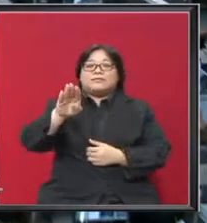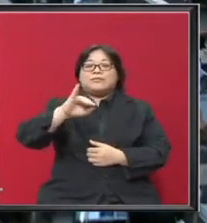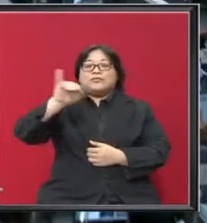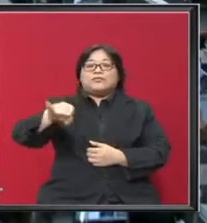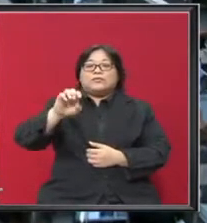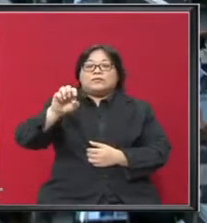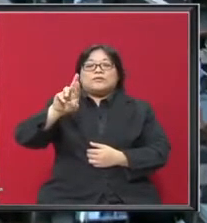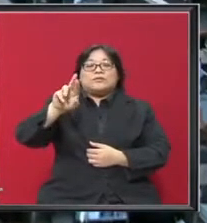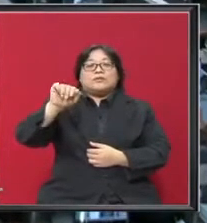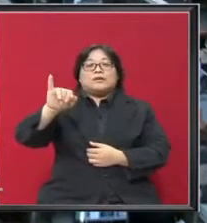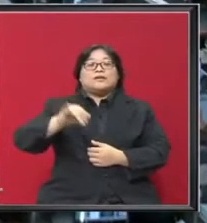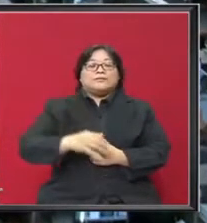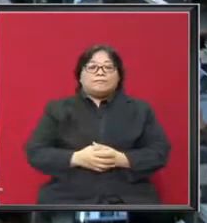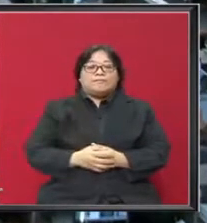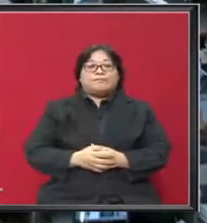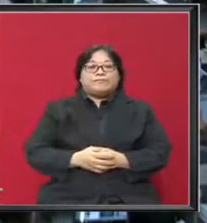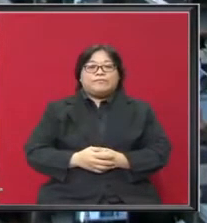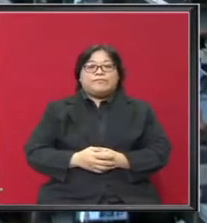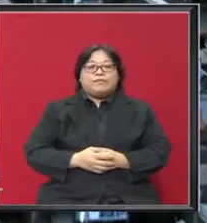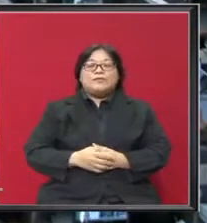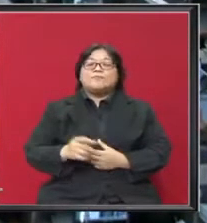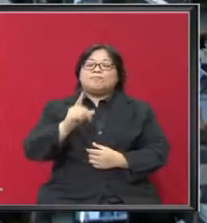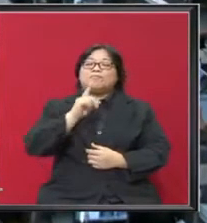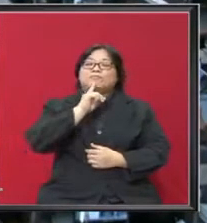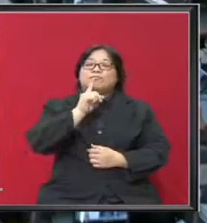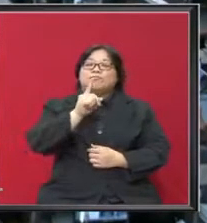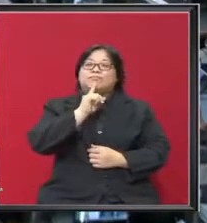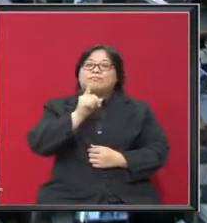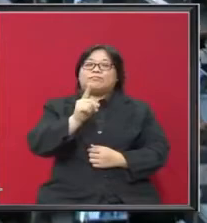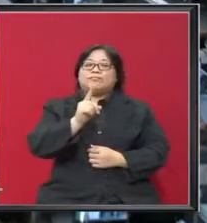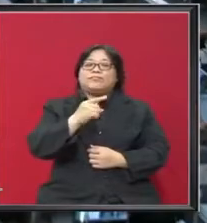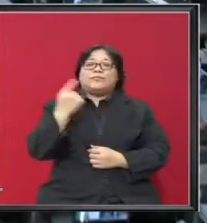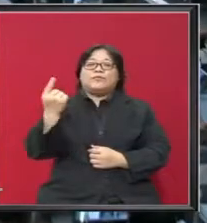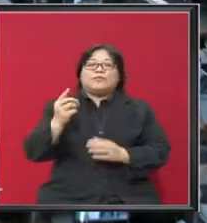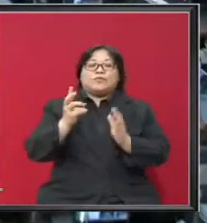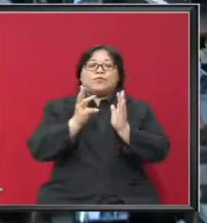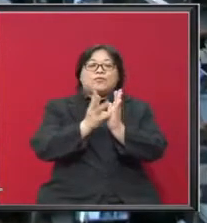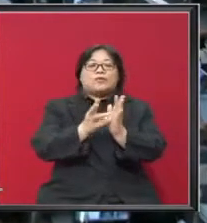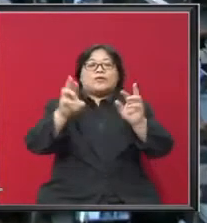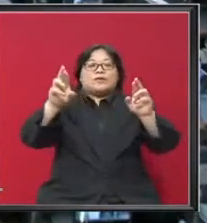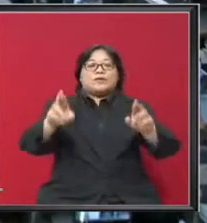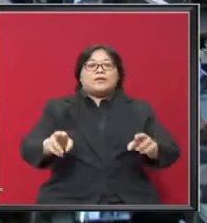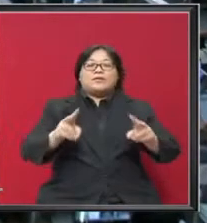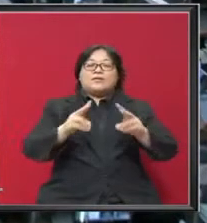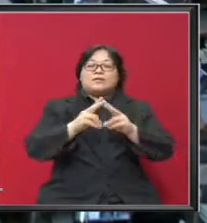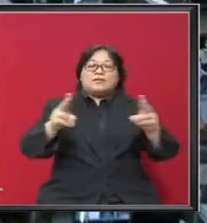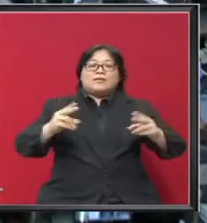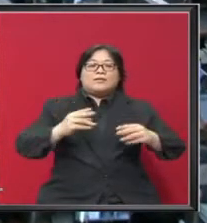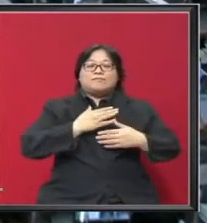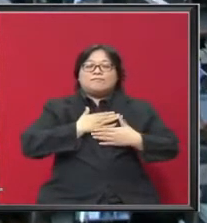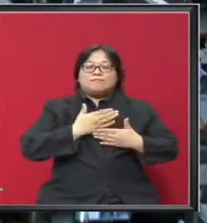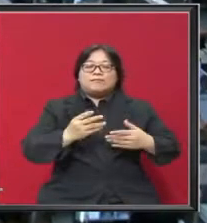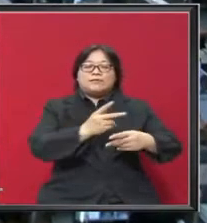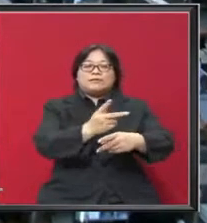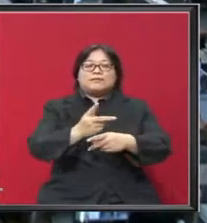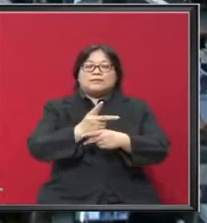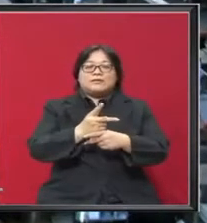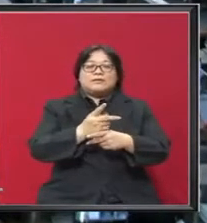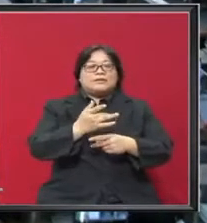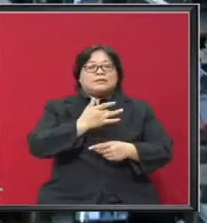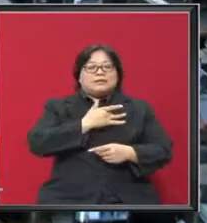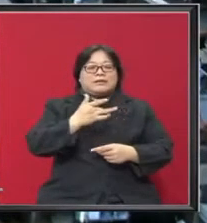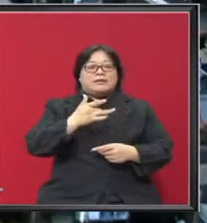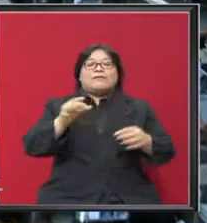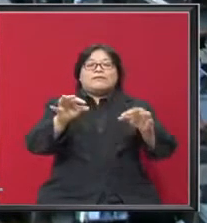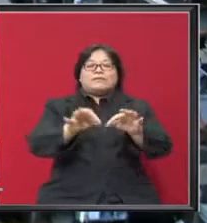cerai ia bermaterai memang merupakan seorang wakil rakyat yang sangat prihatin dan sensitif terhadap